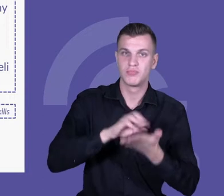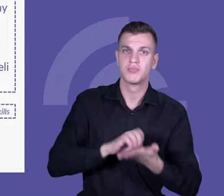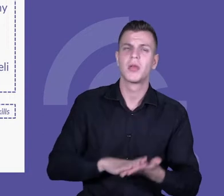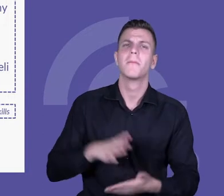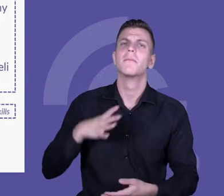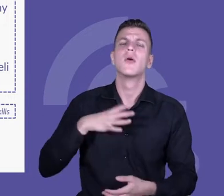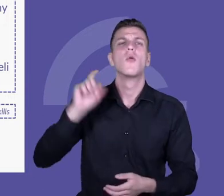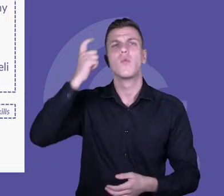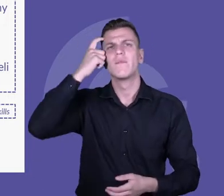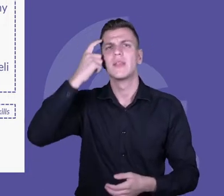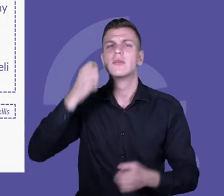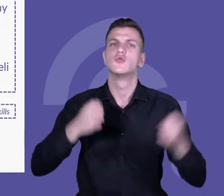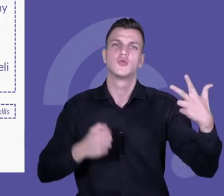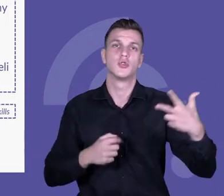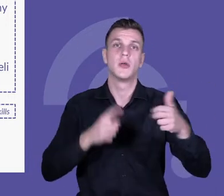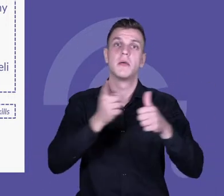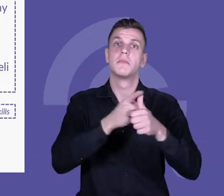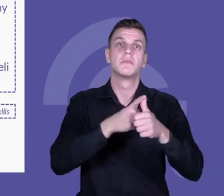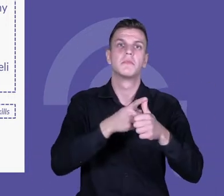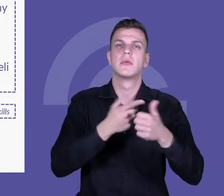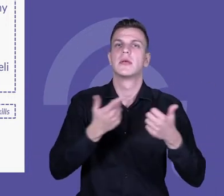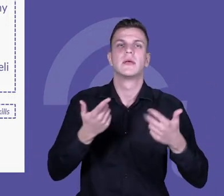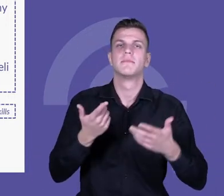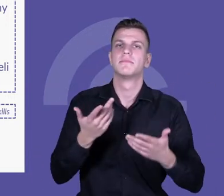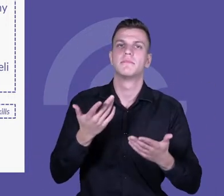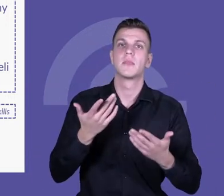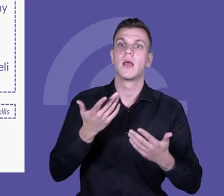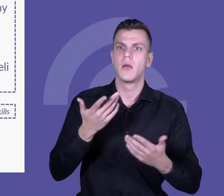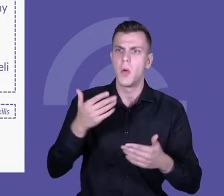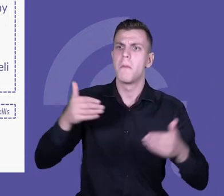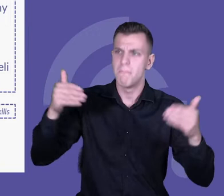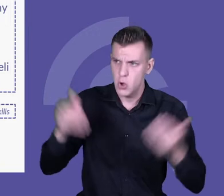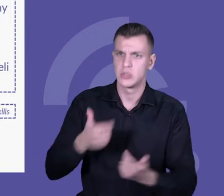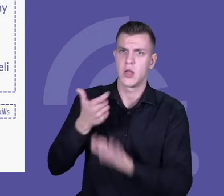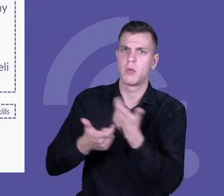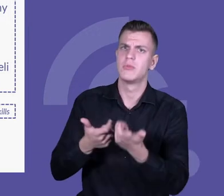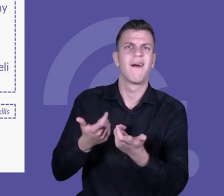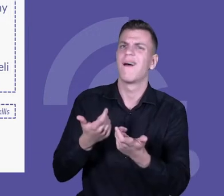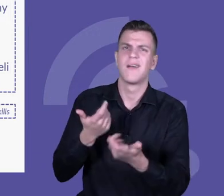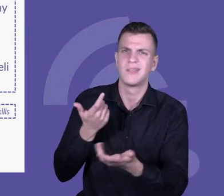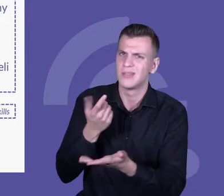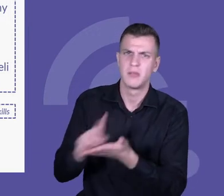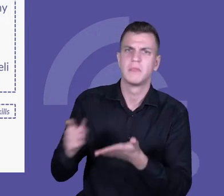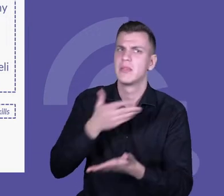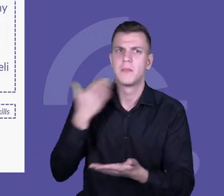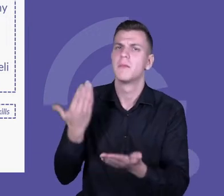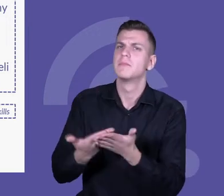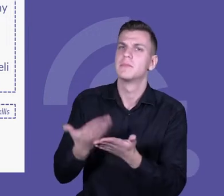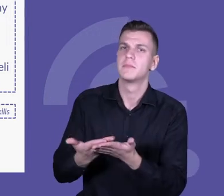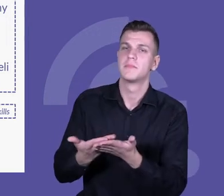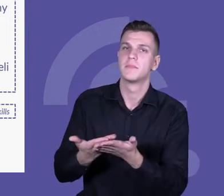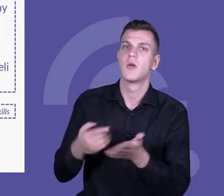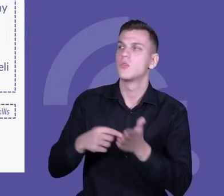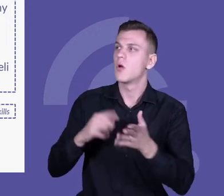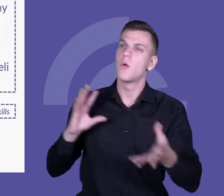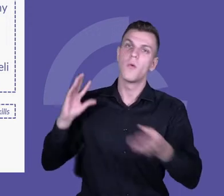dlaczego to się nie dzieje, choć może się dziać. Widzimy, że i z tych wypowiedzi, i z tej prezentacji wcześniejszej o programie, że